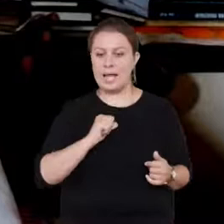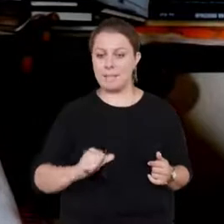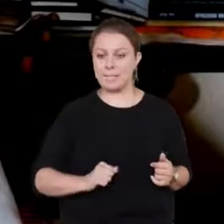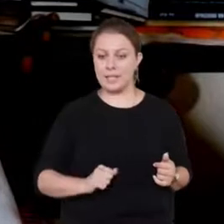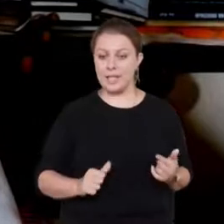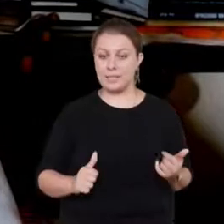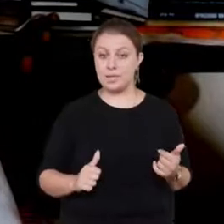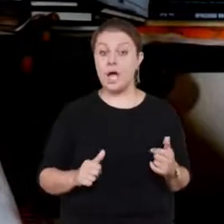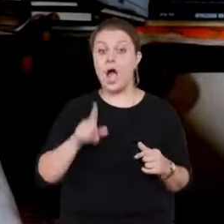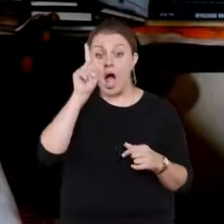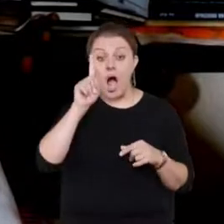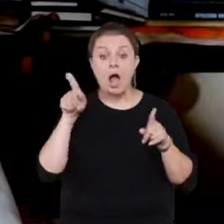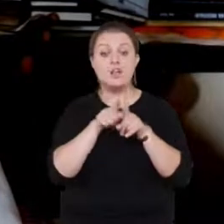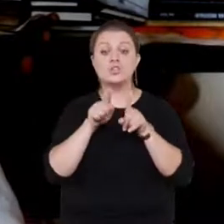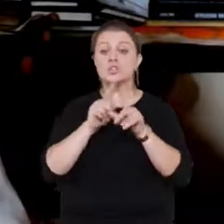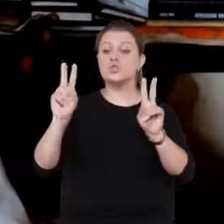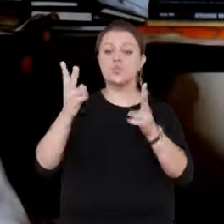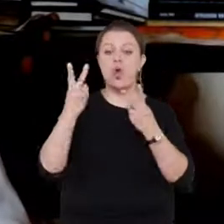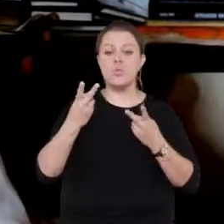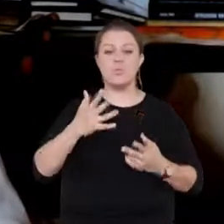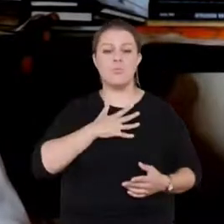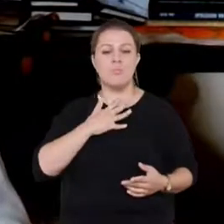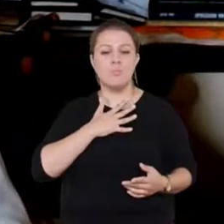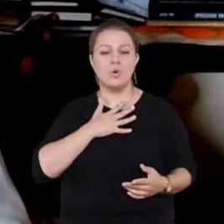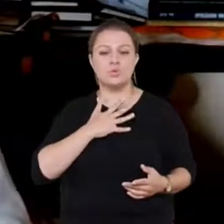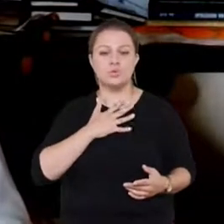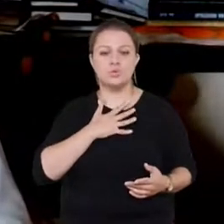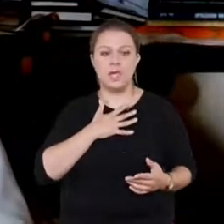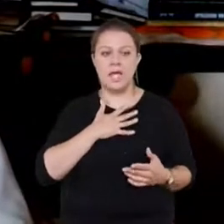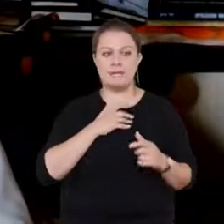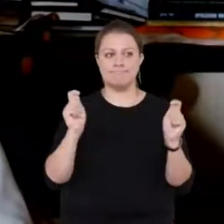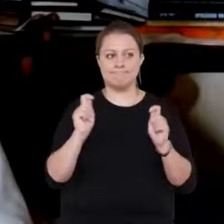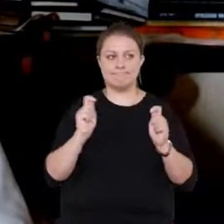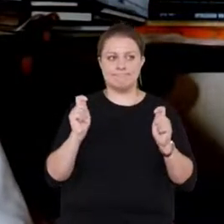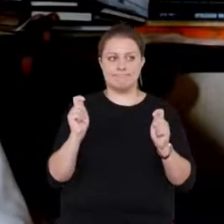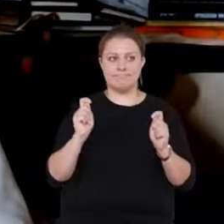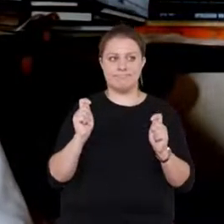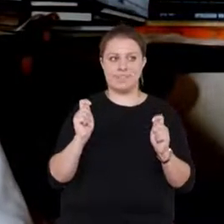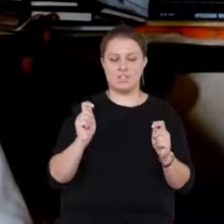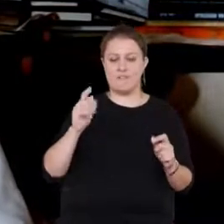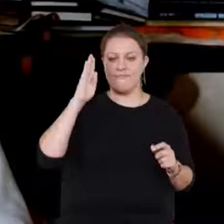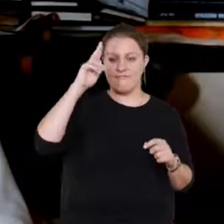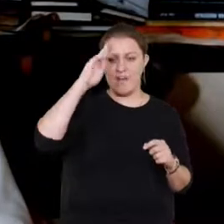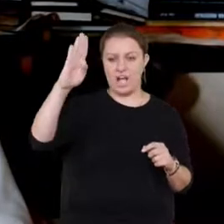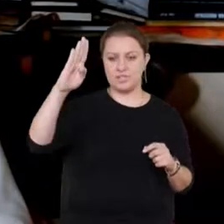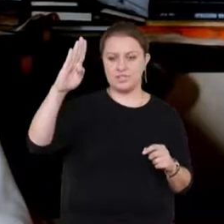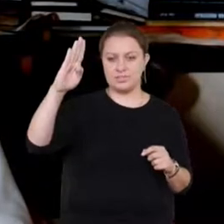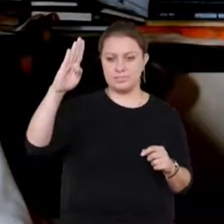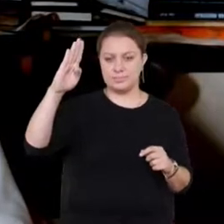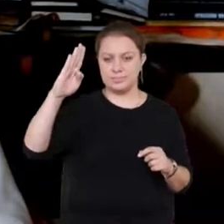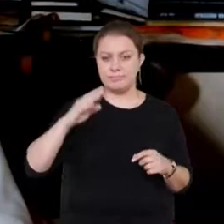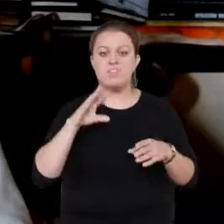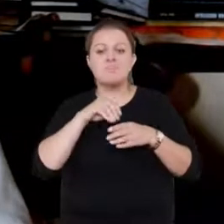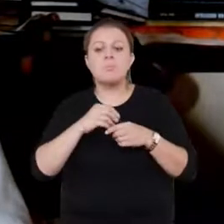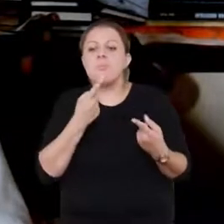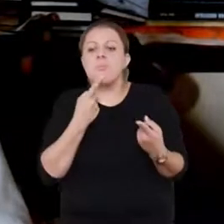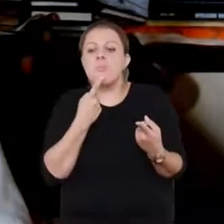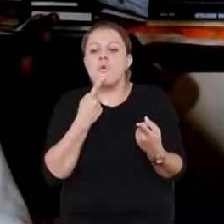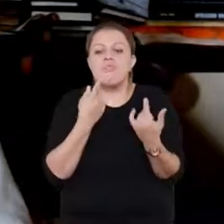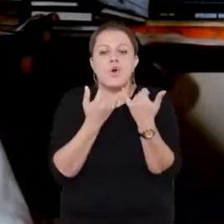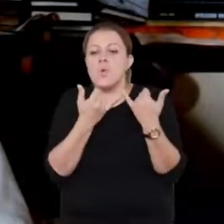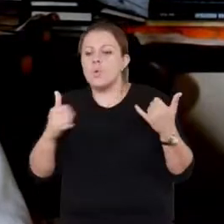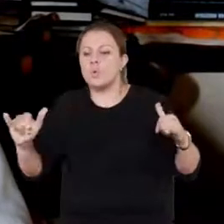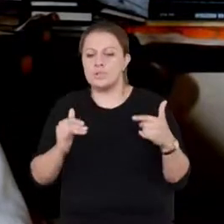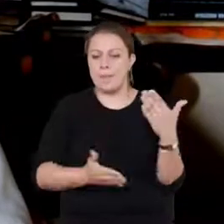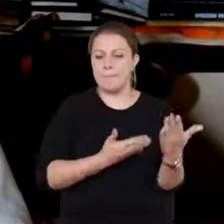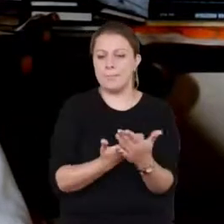też wynikają z poczucia zagrożenia faszyzmem. Kiedy mówimy o pewnych rozwiązaniach i